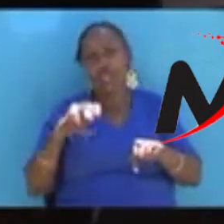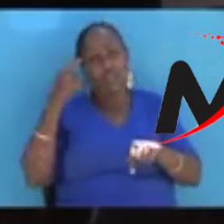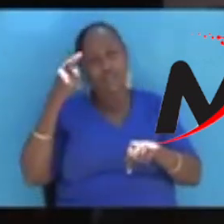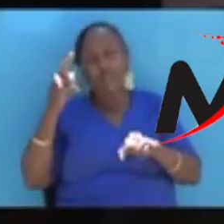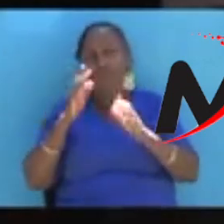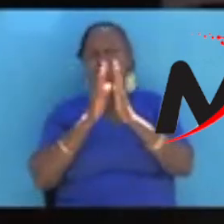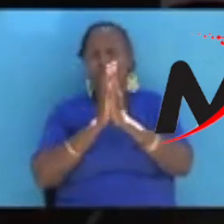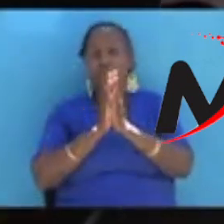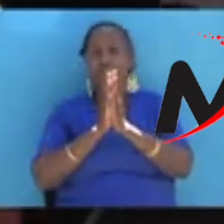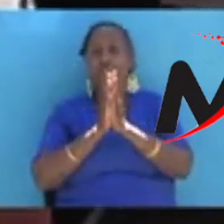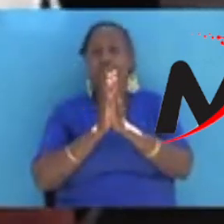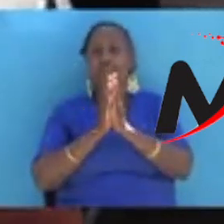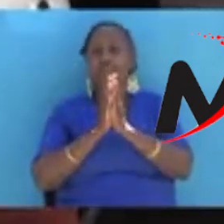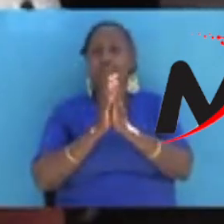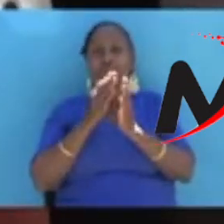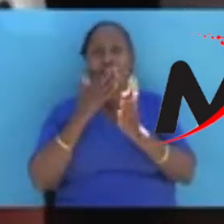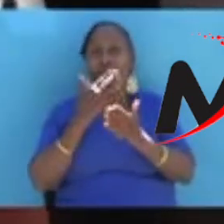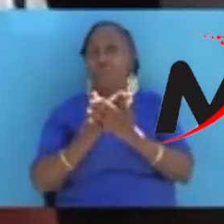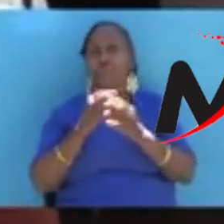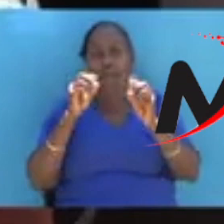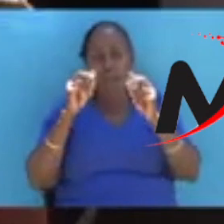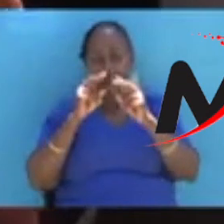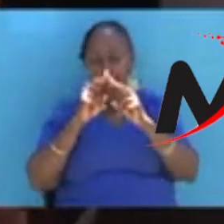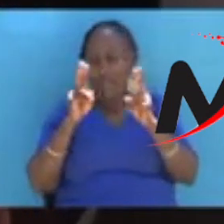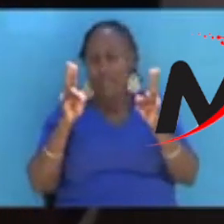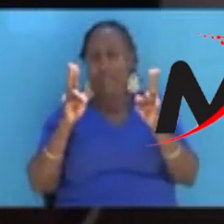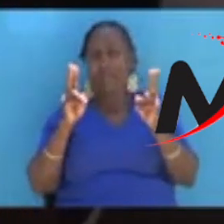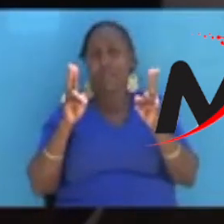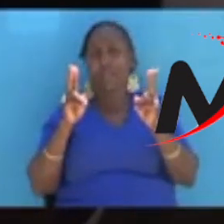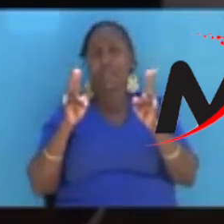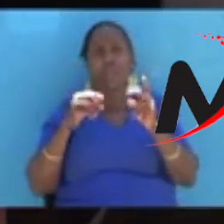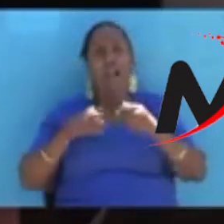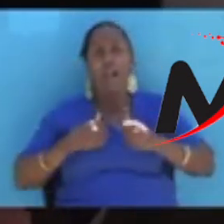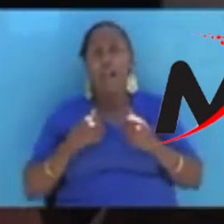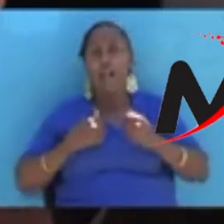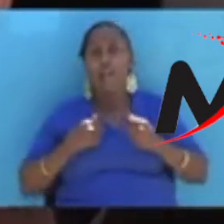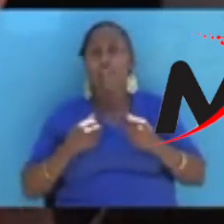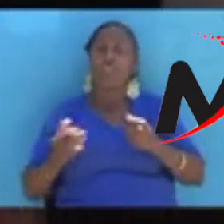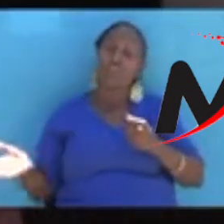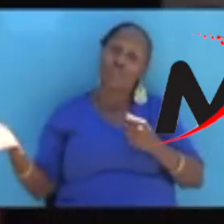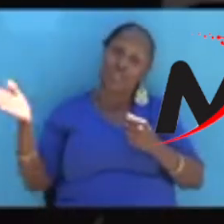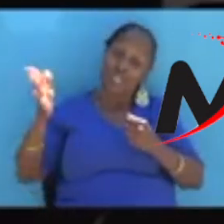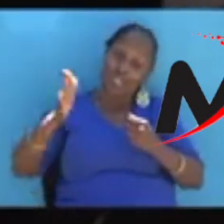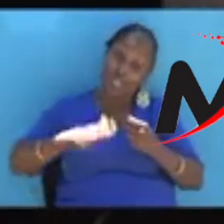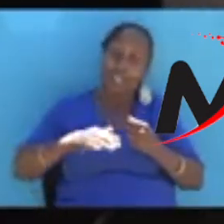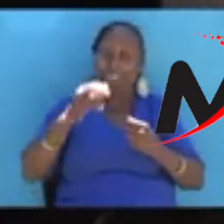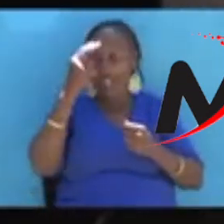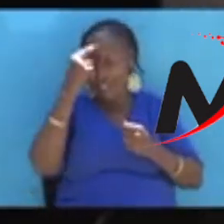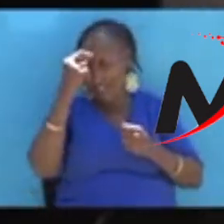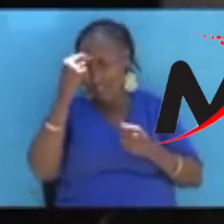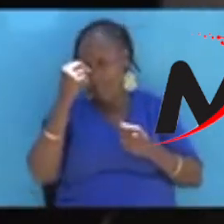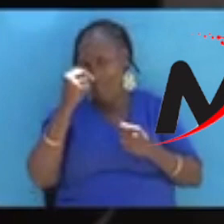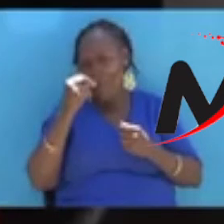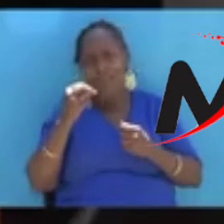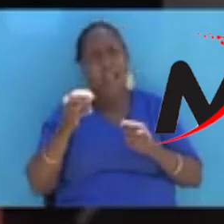leo. Na nashukuru sana kwa sababu nimefurahi kurudi huku Narok na